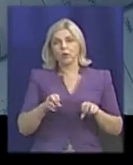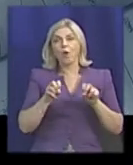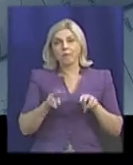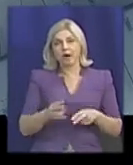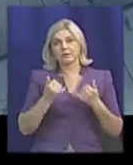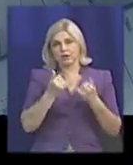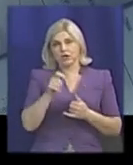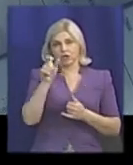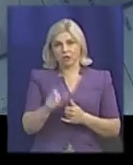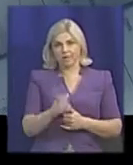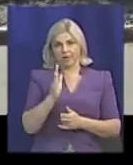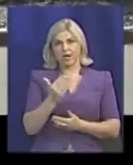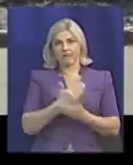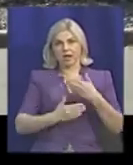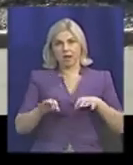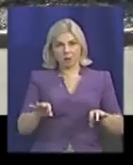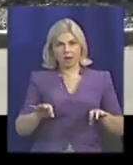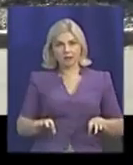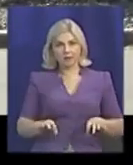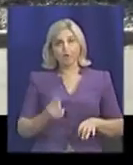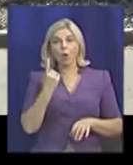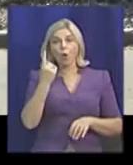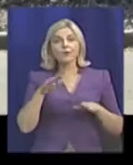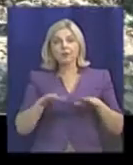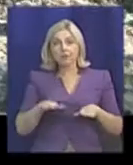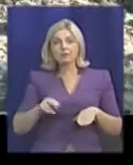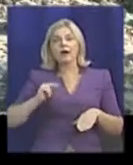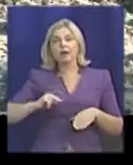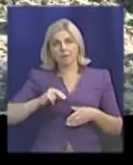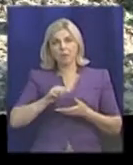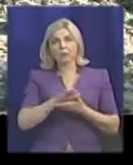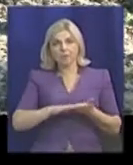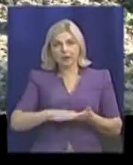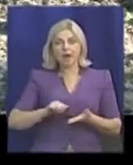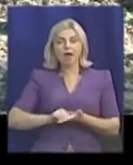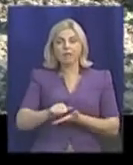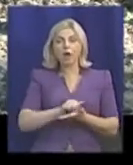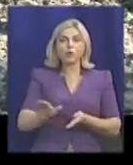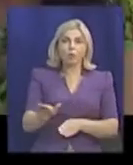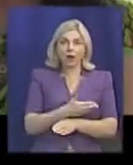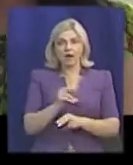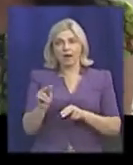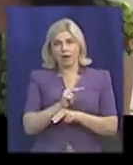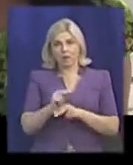для людини в інвалідному візку. На одному з об'єктів роботи тривають. Зняли покриття, ремонтують тротуар.